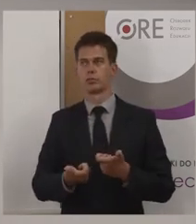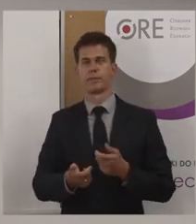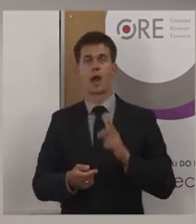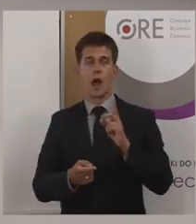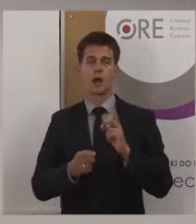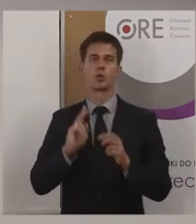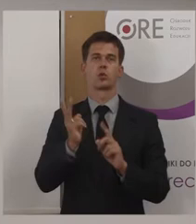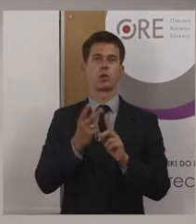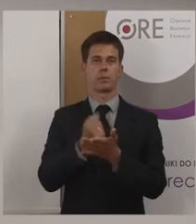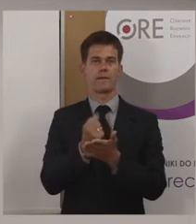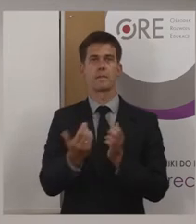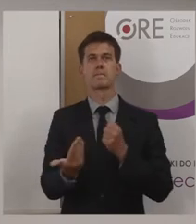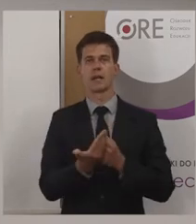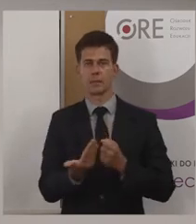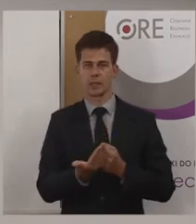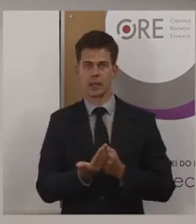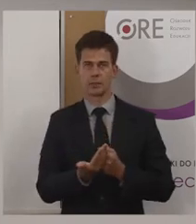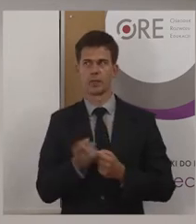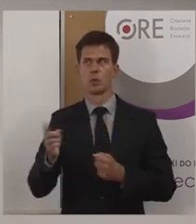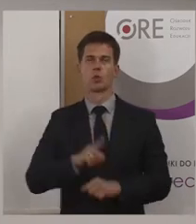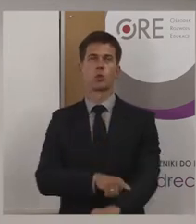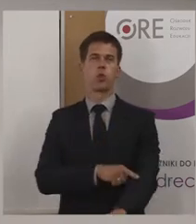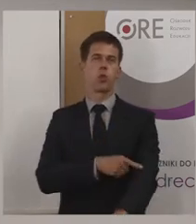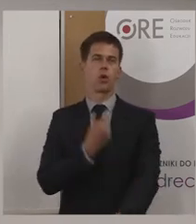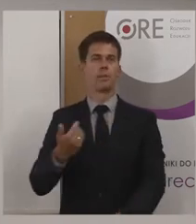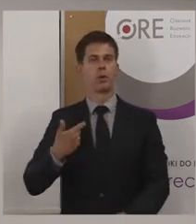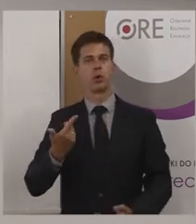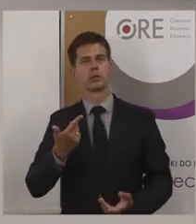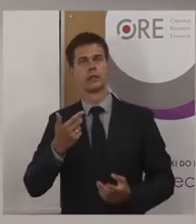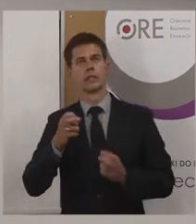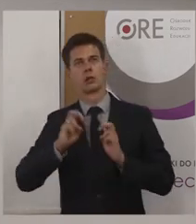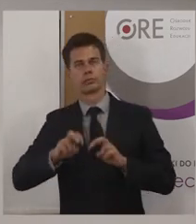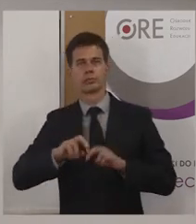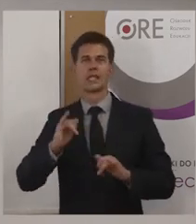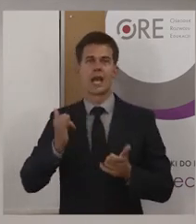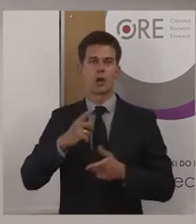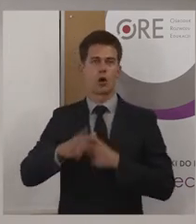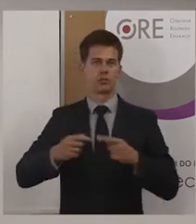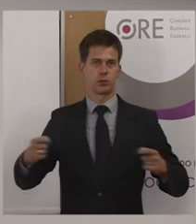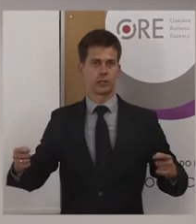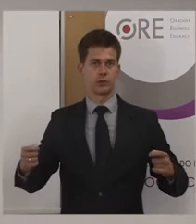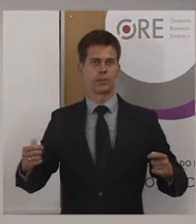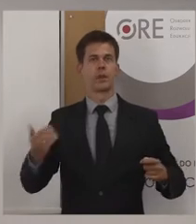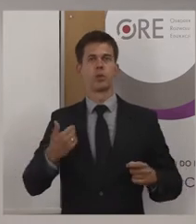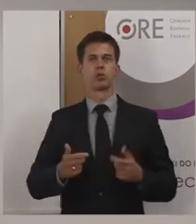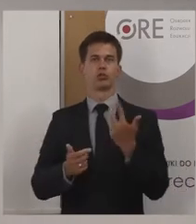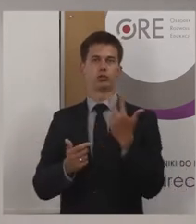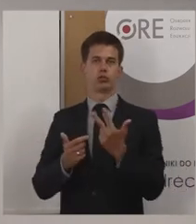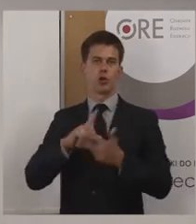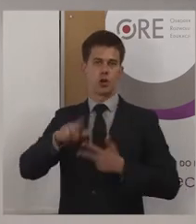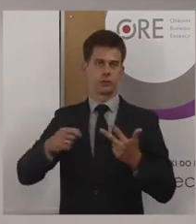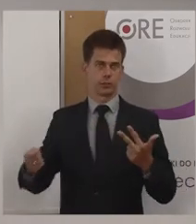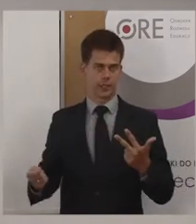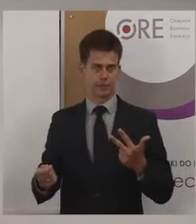równań. Długo szukaliśmy rozwiązań. Zaproponowaliśmy trzy podczas naszych analiz,